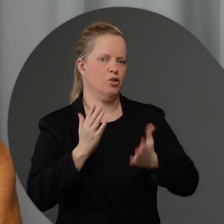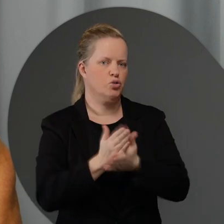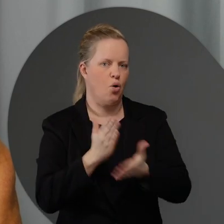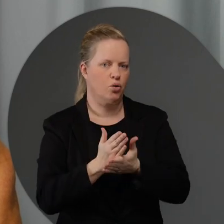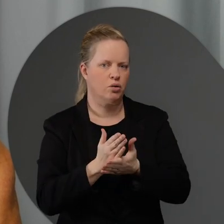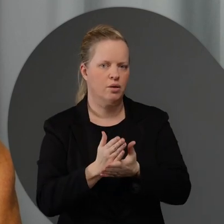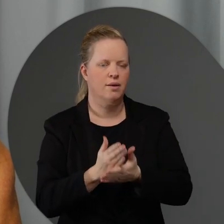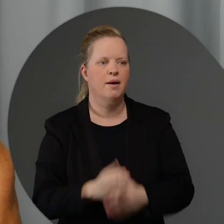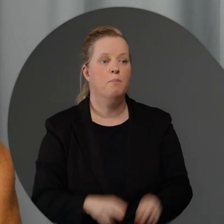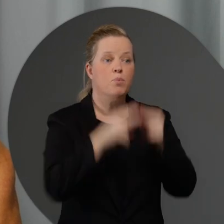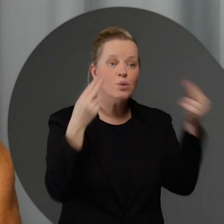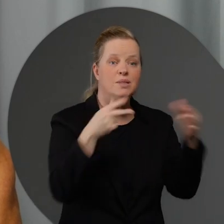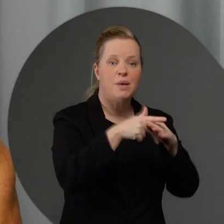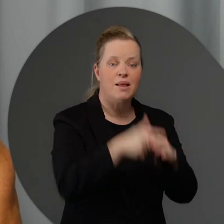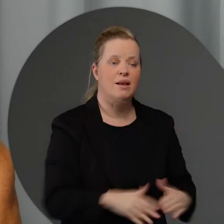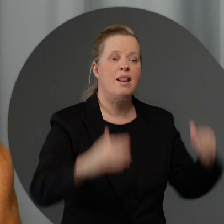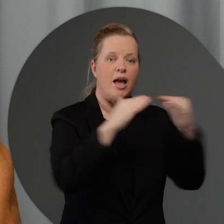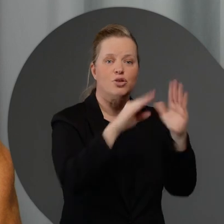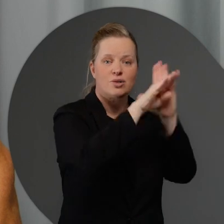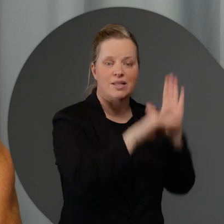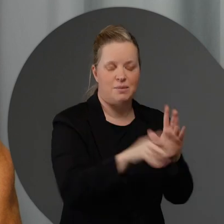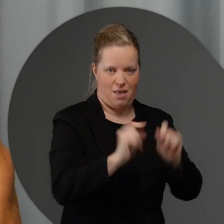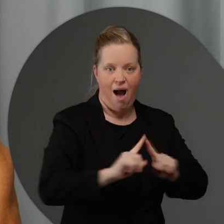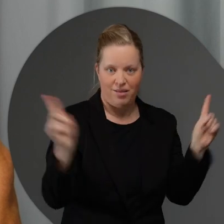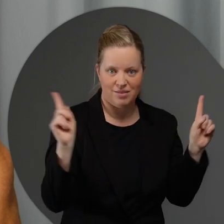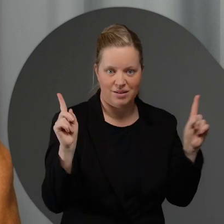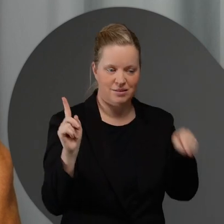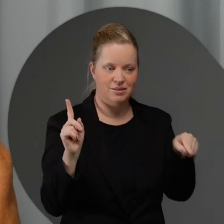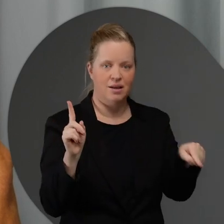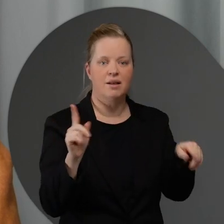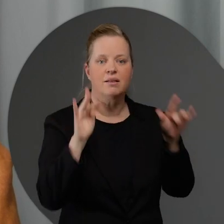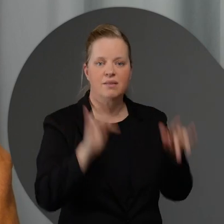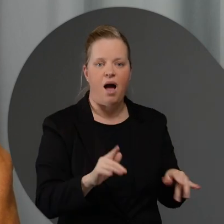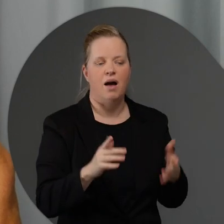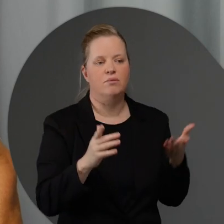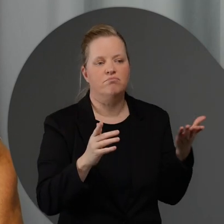Darum erwarte ich mir schon immer, dass es etwas anderes ist als das Bundesbehindertengleichstellungsgesetz